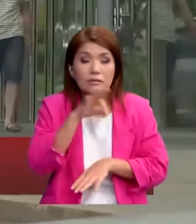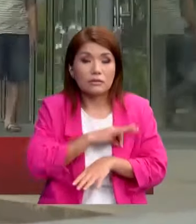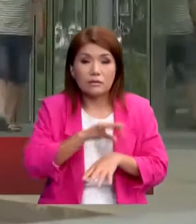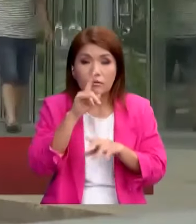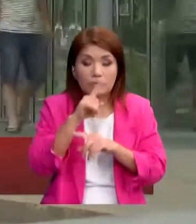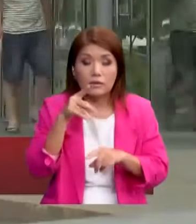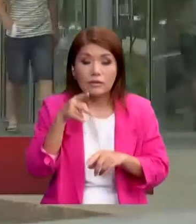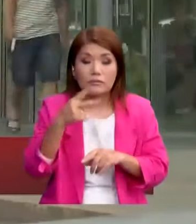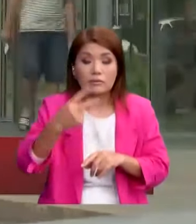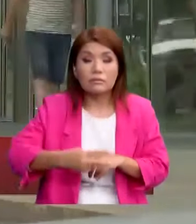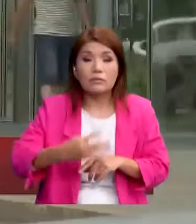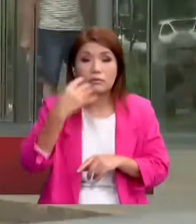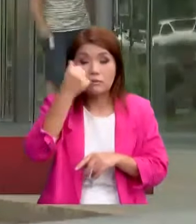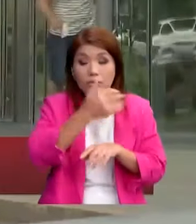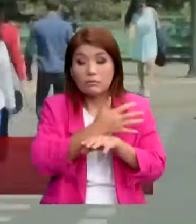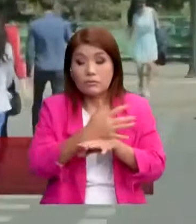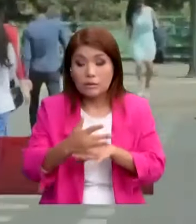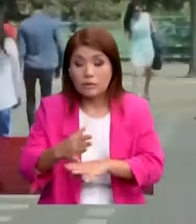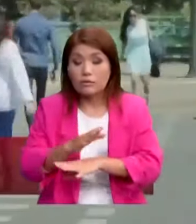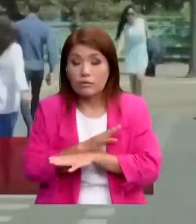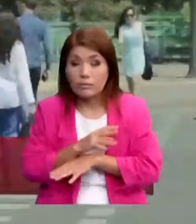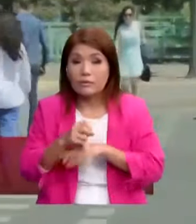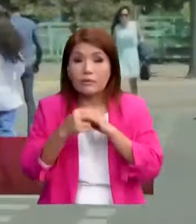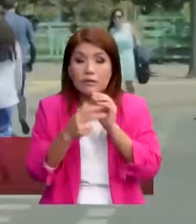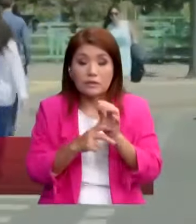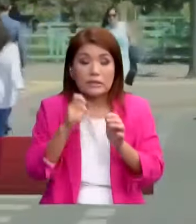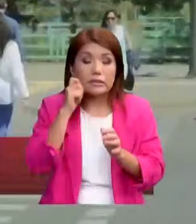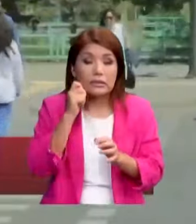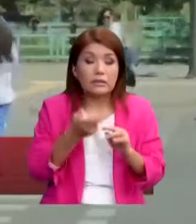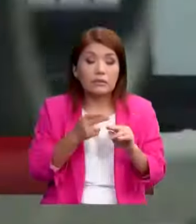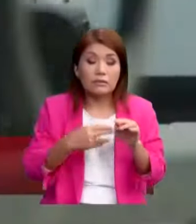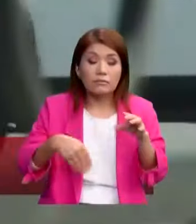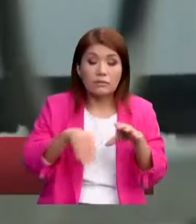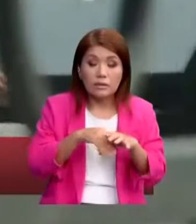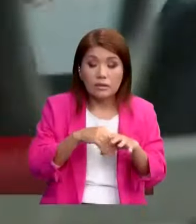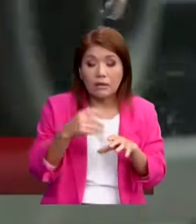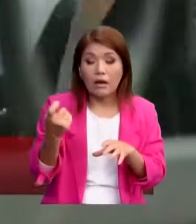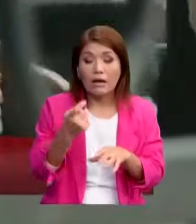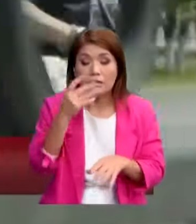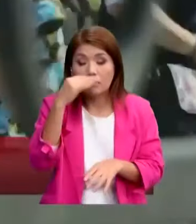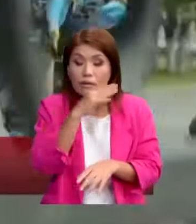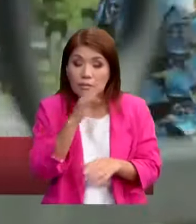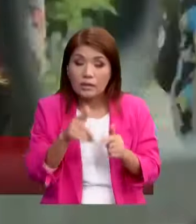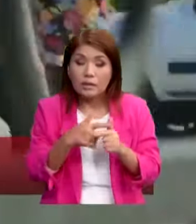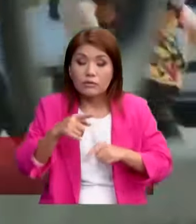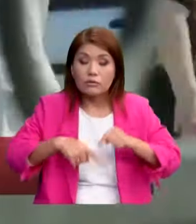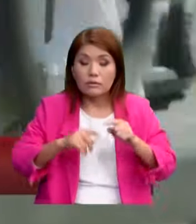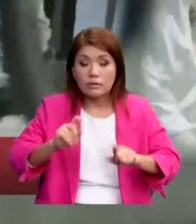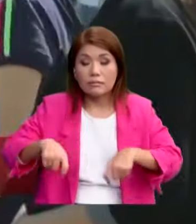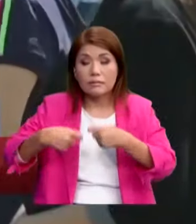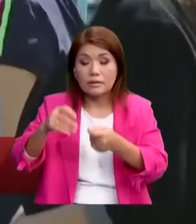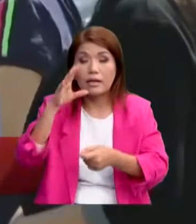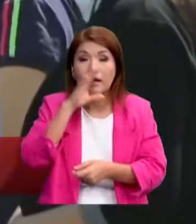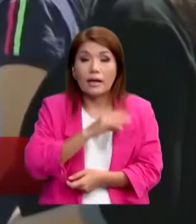Ал 2024 жылдан кейін қайтыс болса, 18 жасына дейін жиналған қаржы мұрагерлеріне, яғни ата-анасы немесе туыстарына